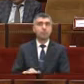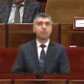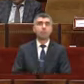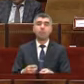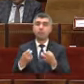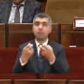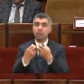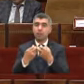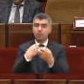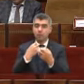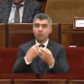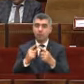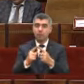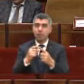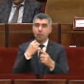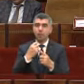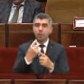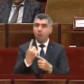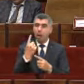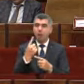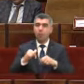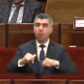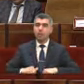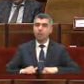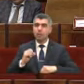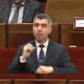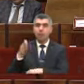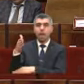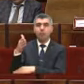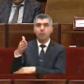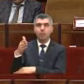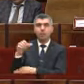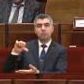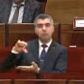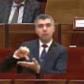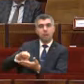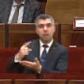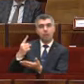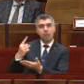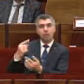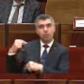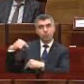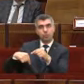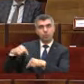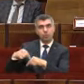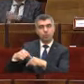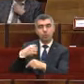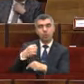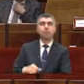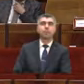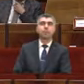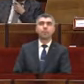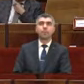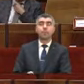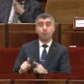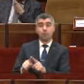النموذج ديال الشباك الوحيد اللي درتوه على مستوى مجموعه ديال الدول ديال المهجر، ولكن لحد الان الاكراه الكبير اللي كنلقاوه كيواجه